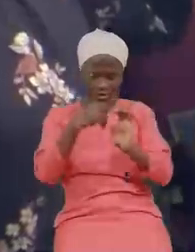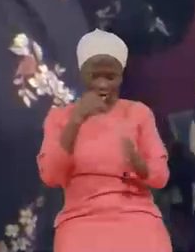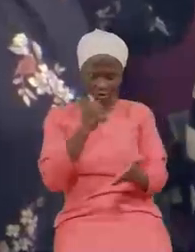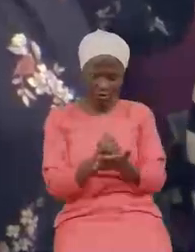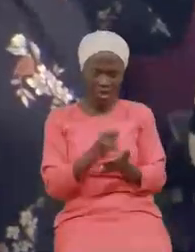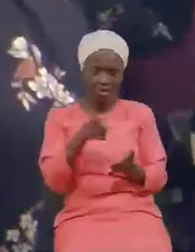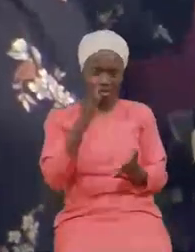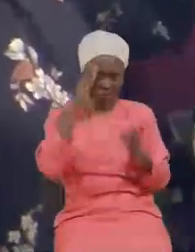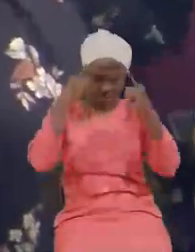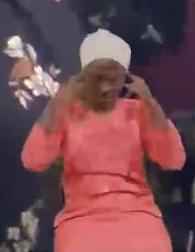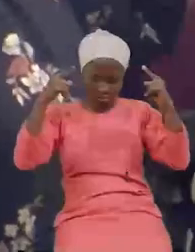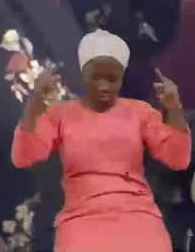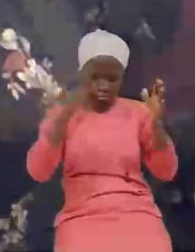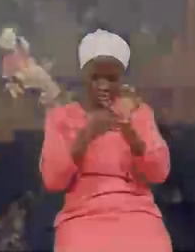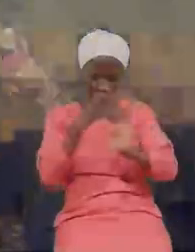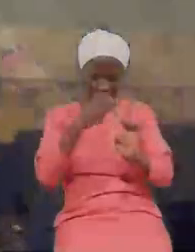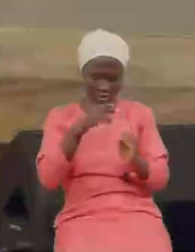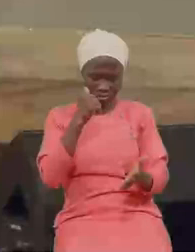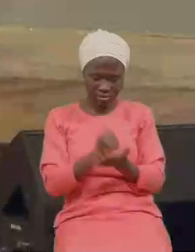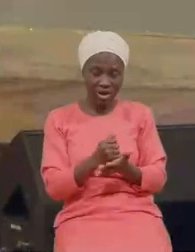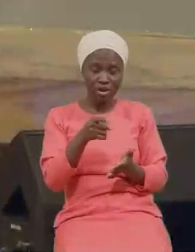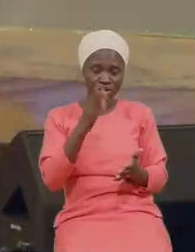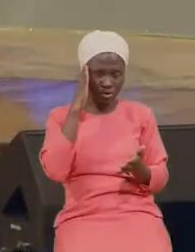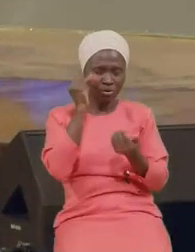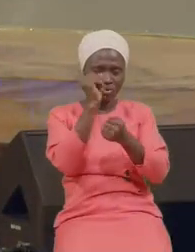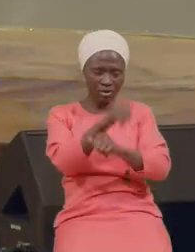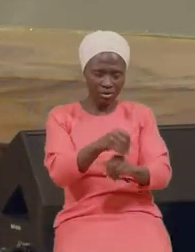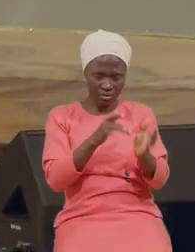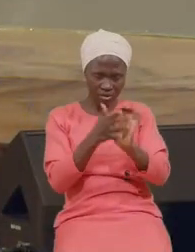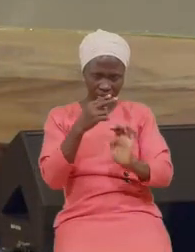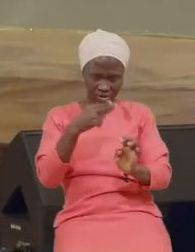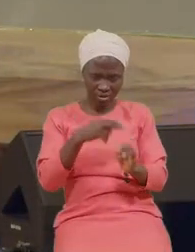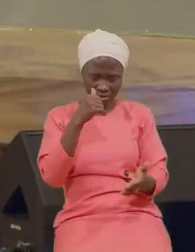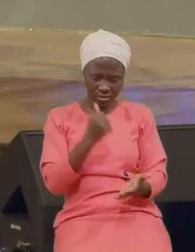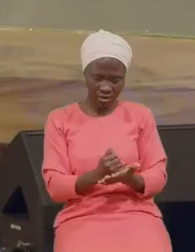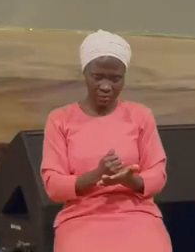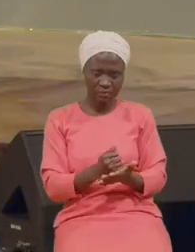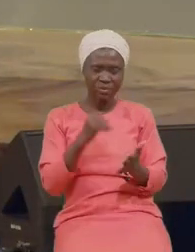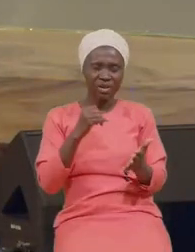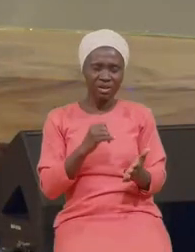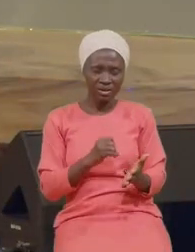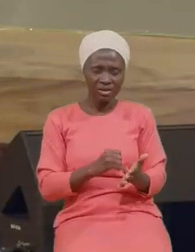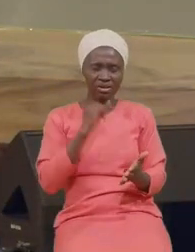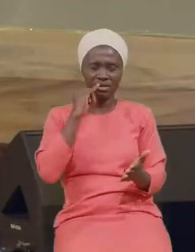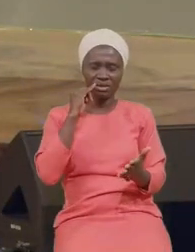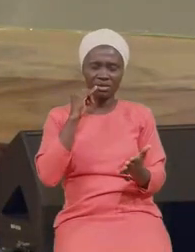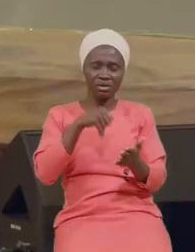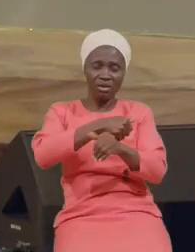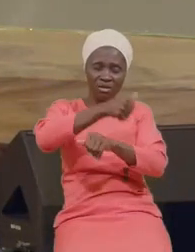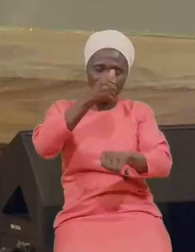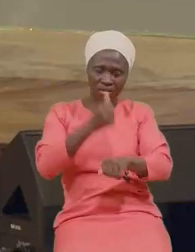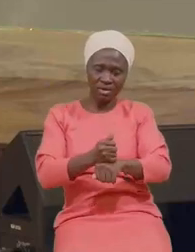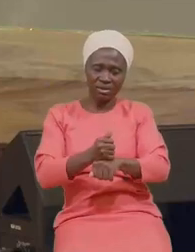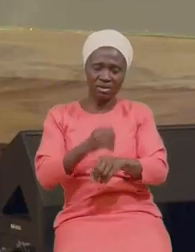réussir vous allez vaincre c'est enregistrer au ciel